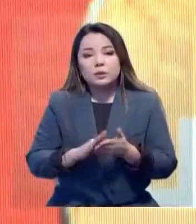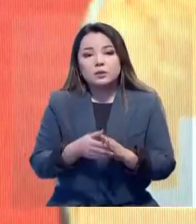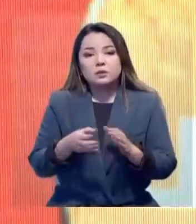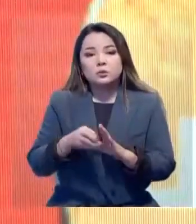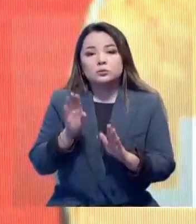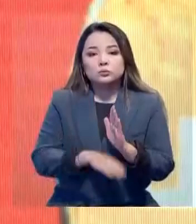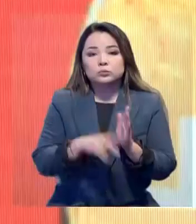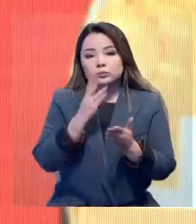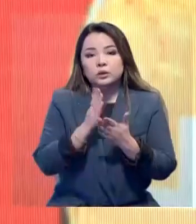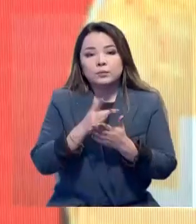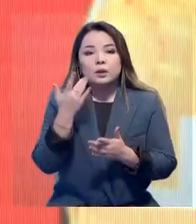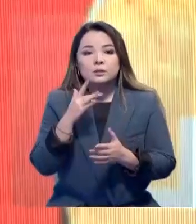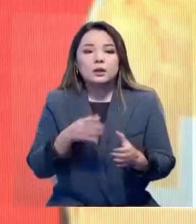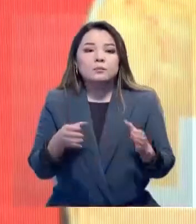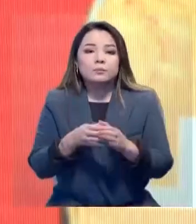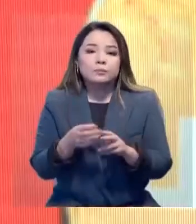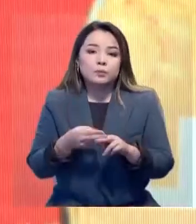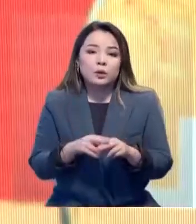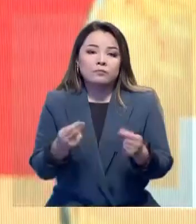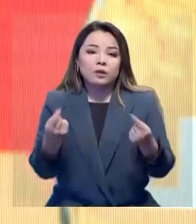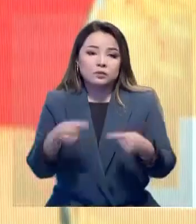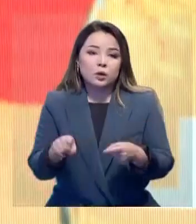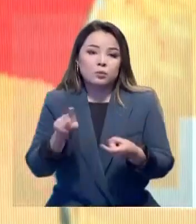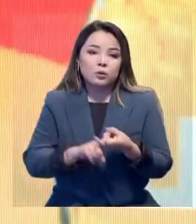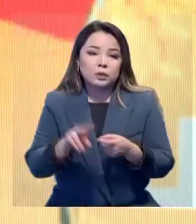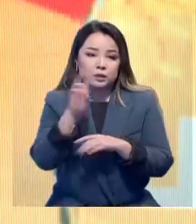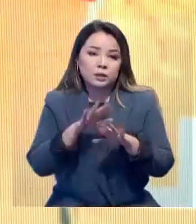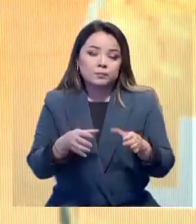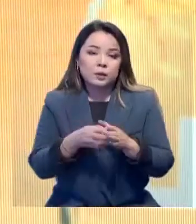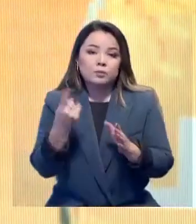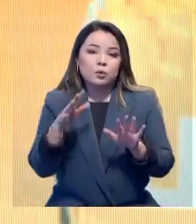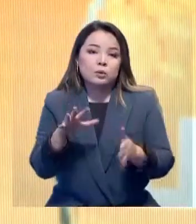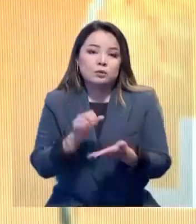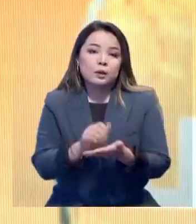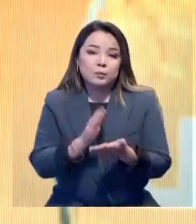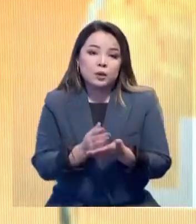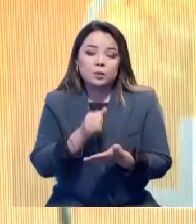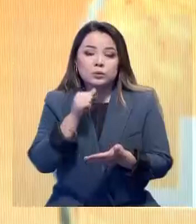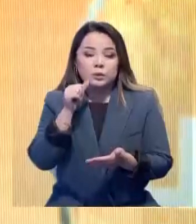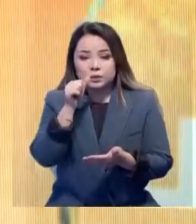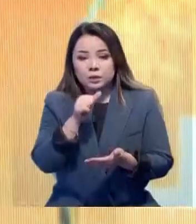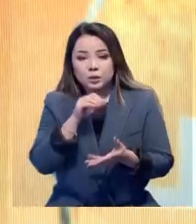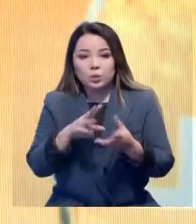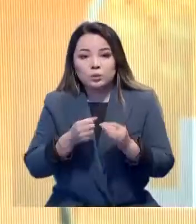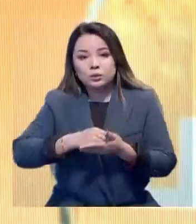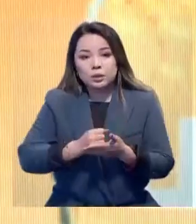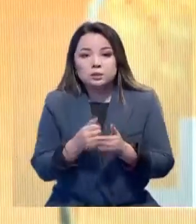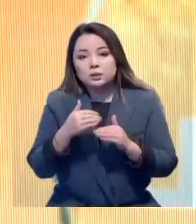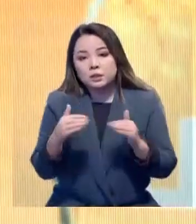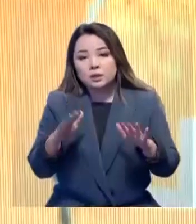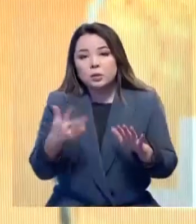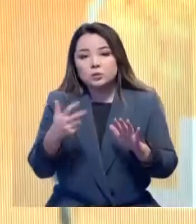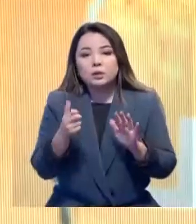тіптен ұшығып кетті. Латын Америкасындағы бұл ел инфляция бойынша әлемде бірінші орынға шықты. Өткен айдың қорытындысы бойынша оның